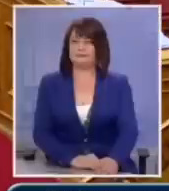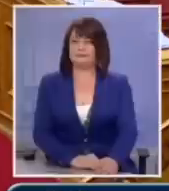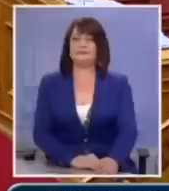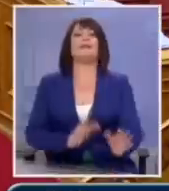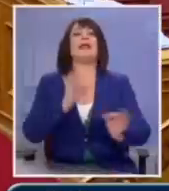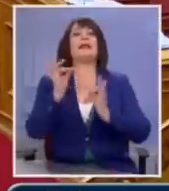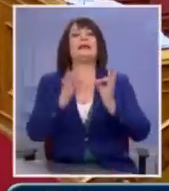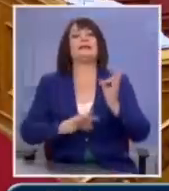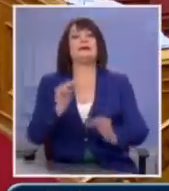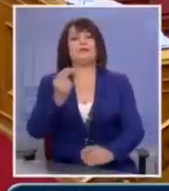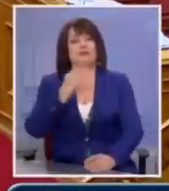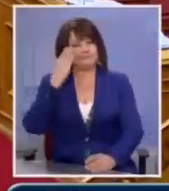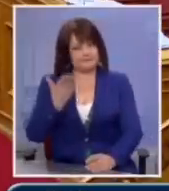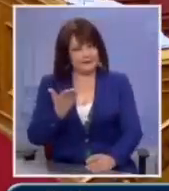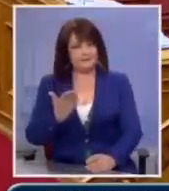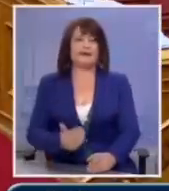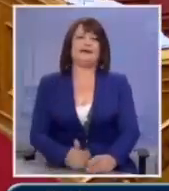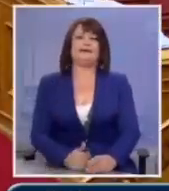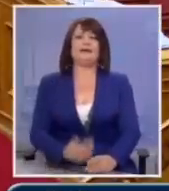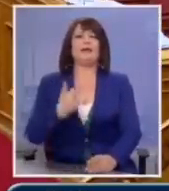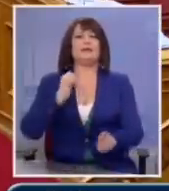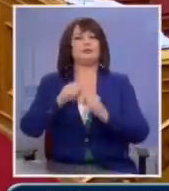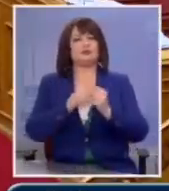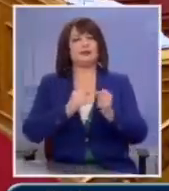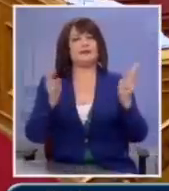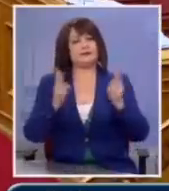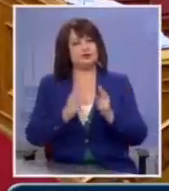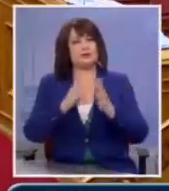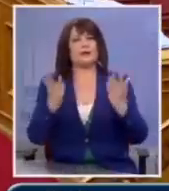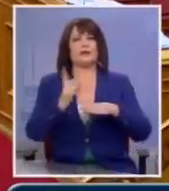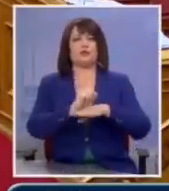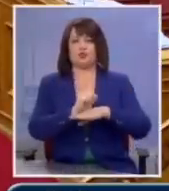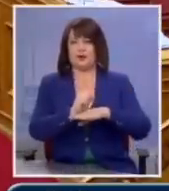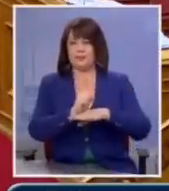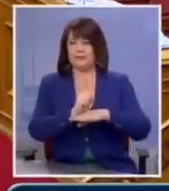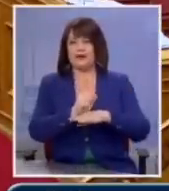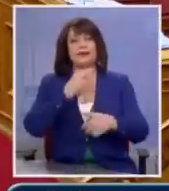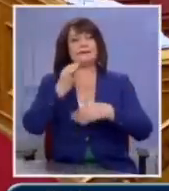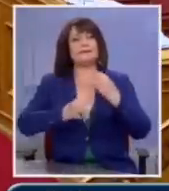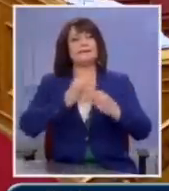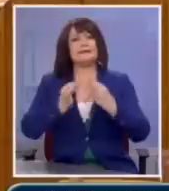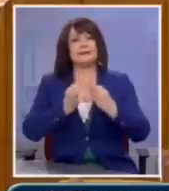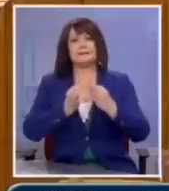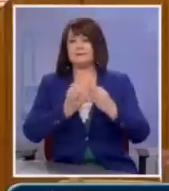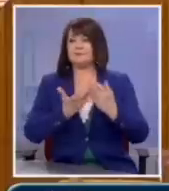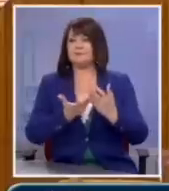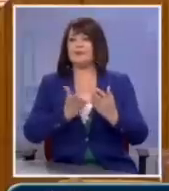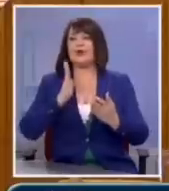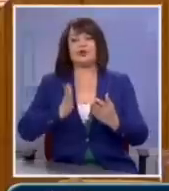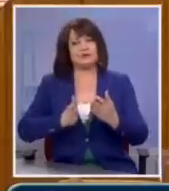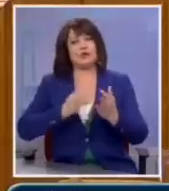Κύριοι βουλευτές, θα προσπαθήσω σε αυτά τα 18 λεπτά να πω ό,τι